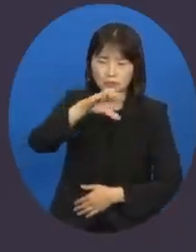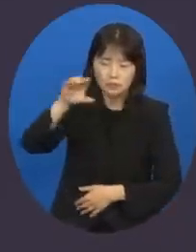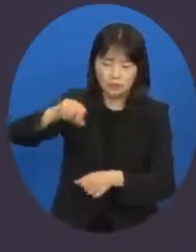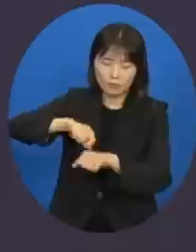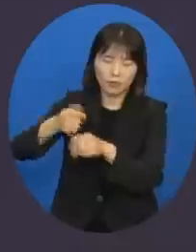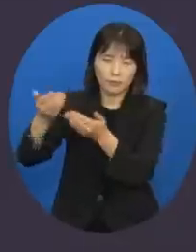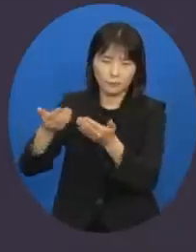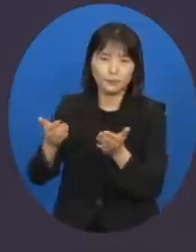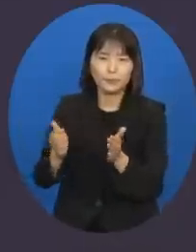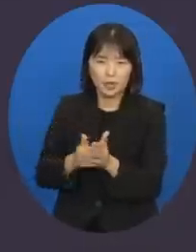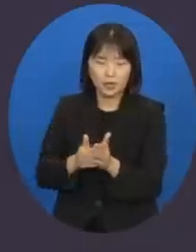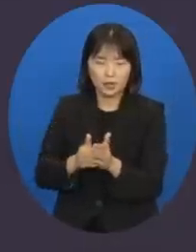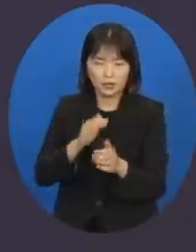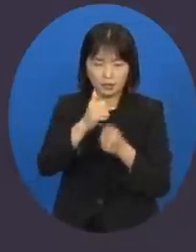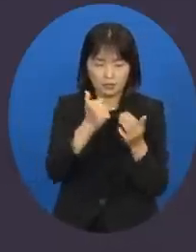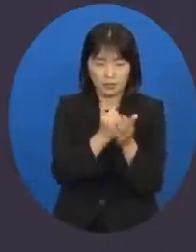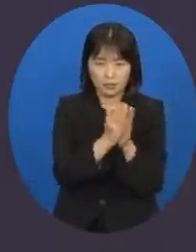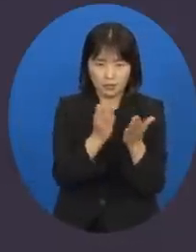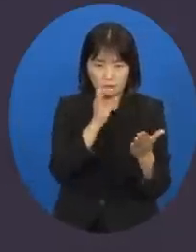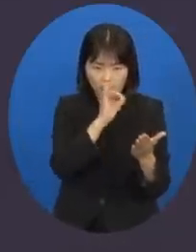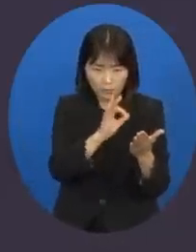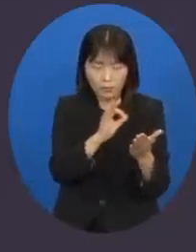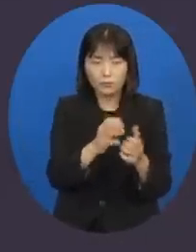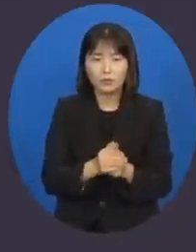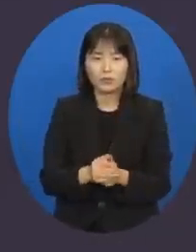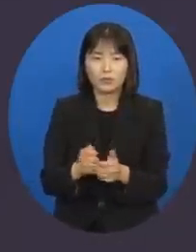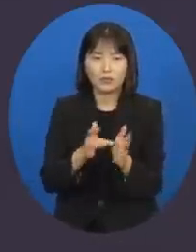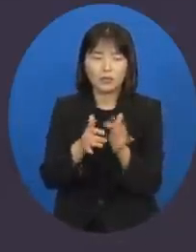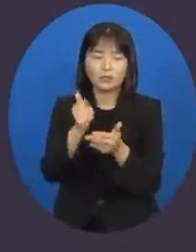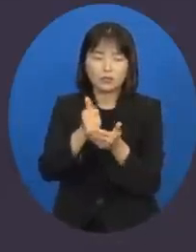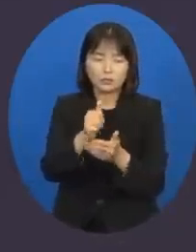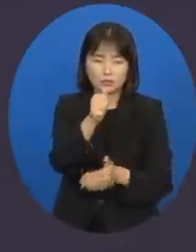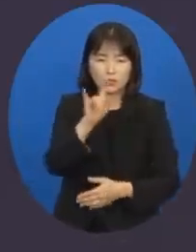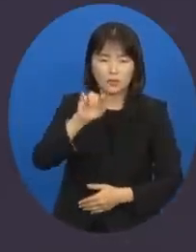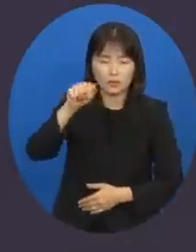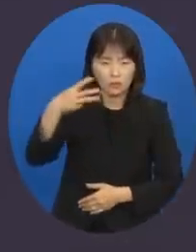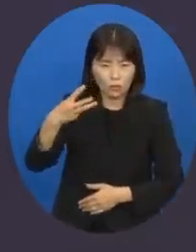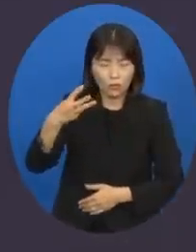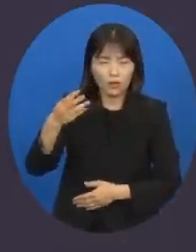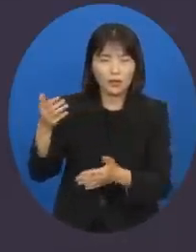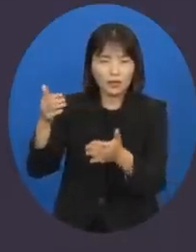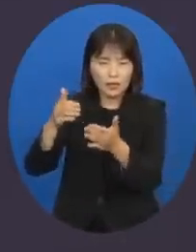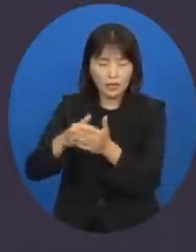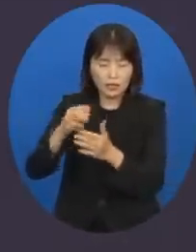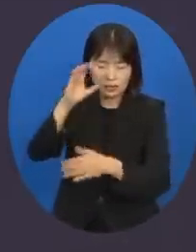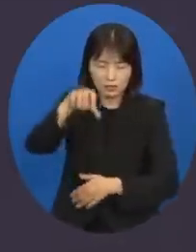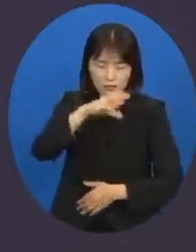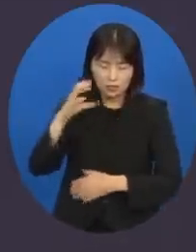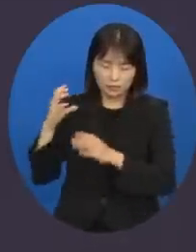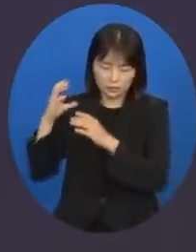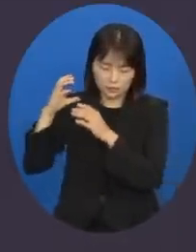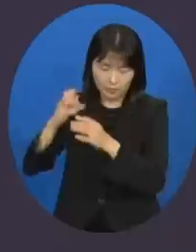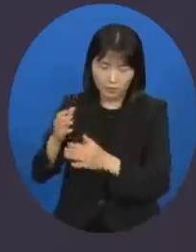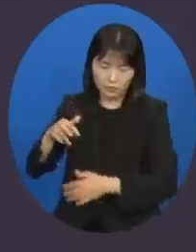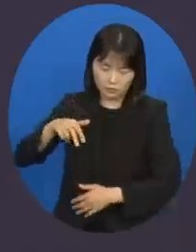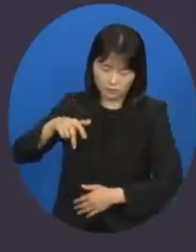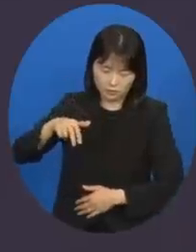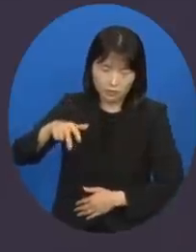받으셨다는 것입니다. 본문에 보면 예수님은 해골이라는 곳까지 십자가를 메고 가십니다.